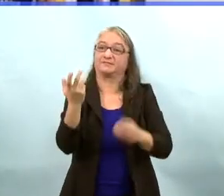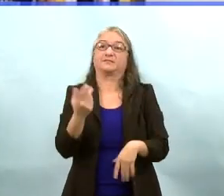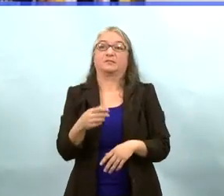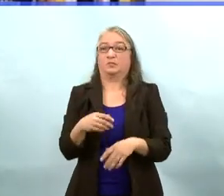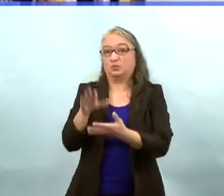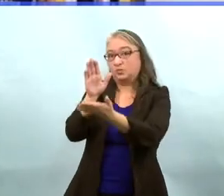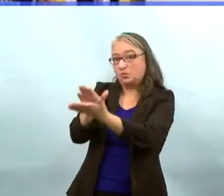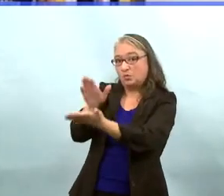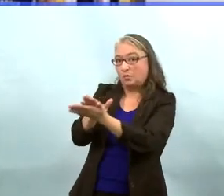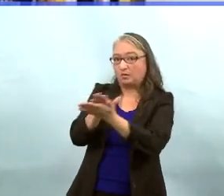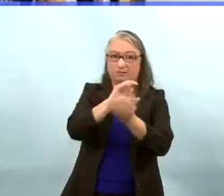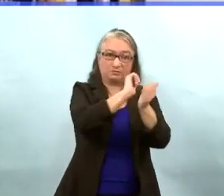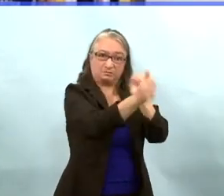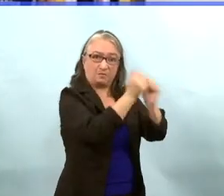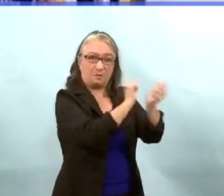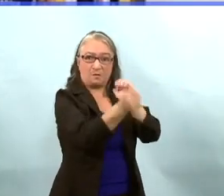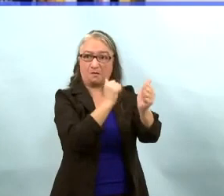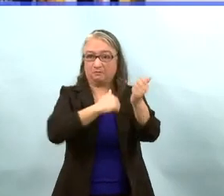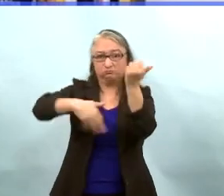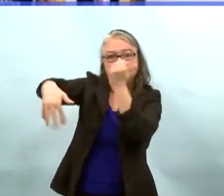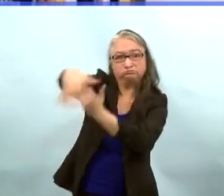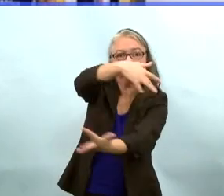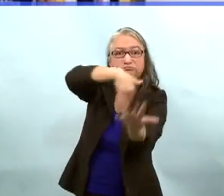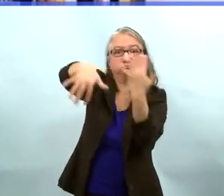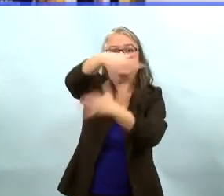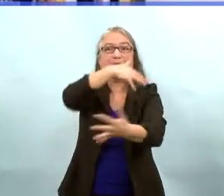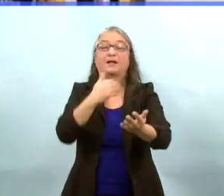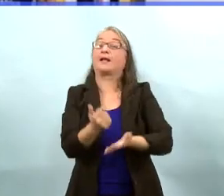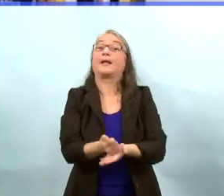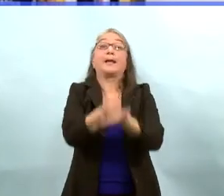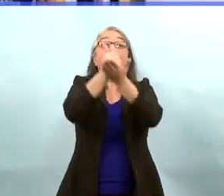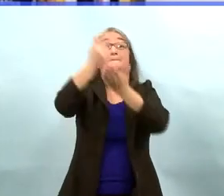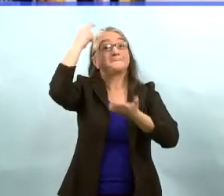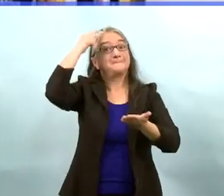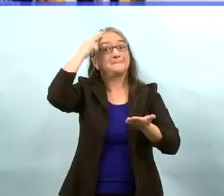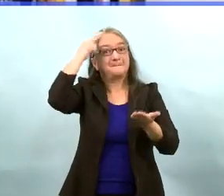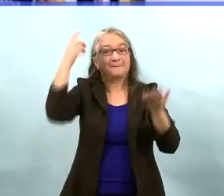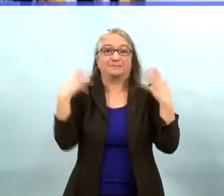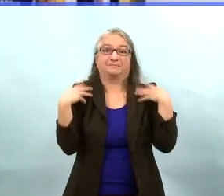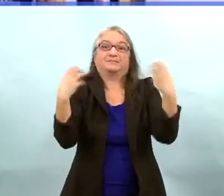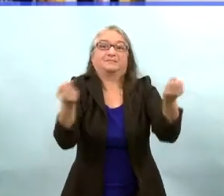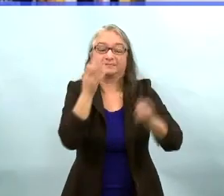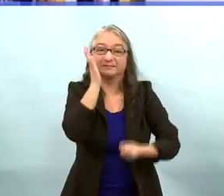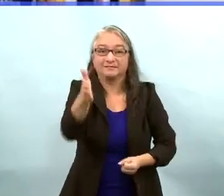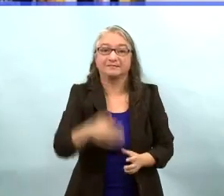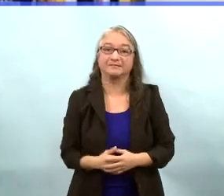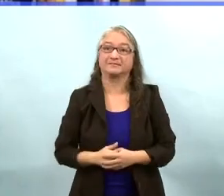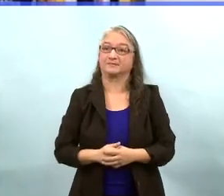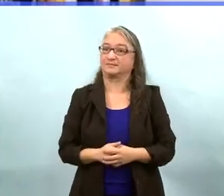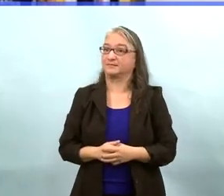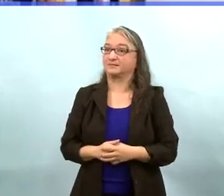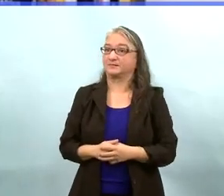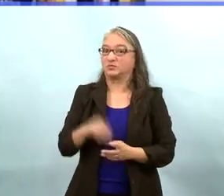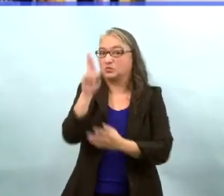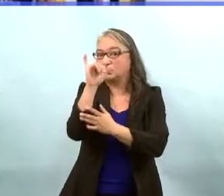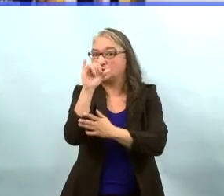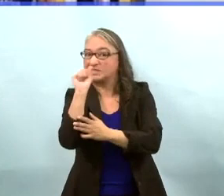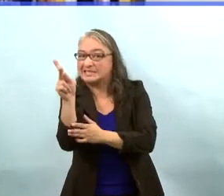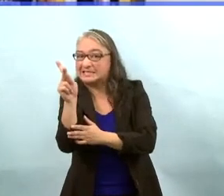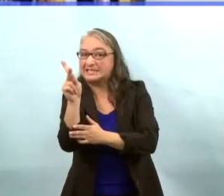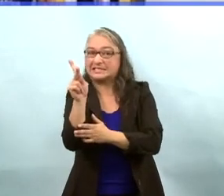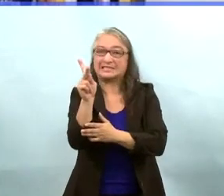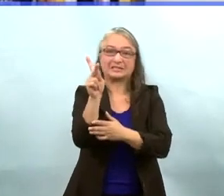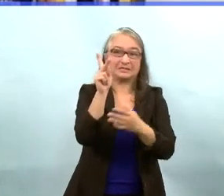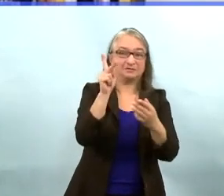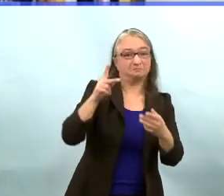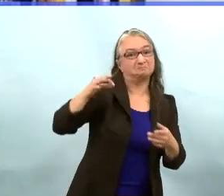Donc, on examine tous ces facteurs, on examine les risques du vaccin lui-même, Et je peux vous dire que franchement, les bénéfices du vaccin, les